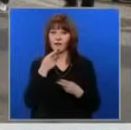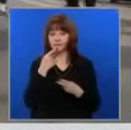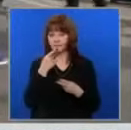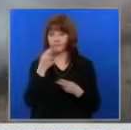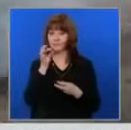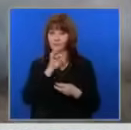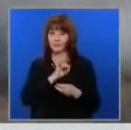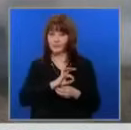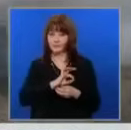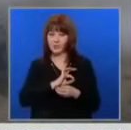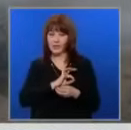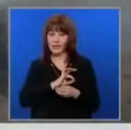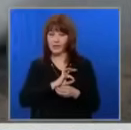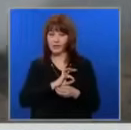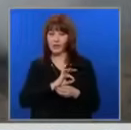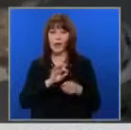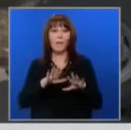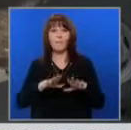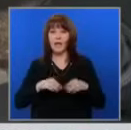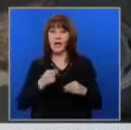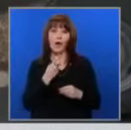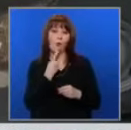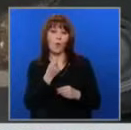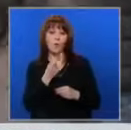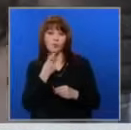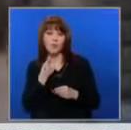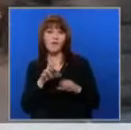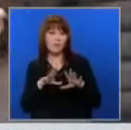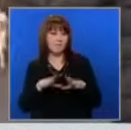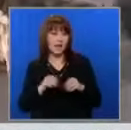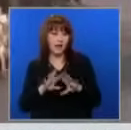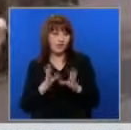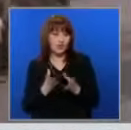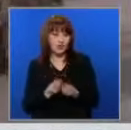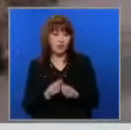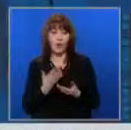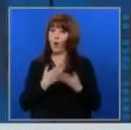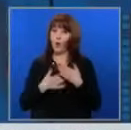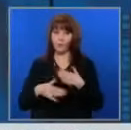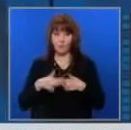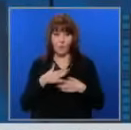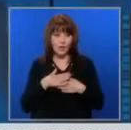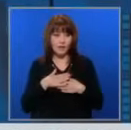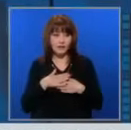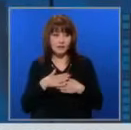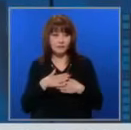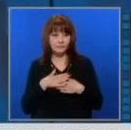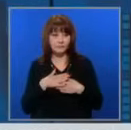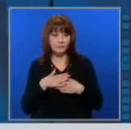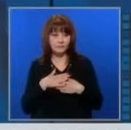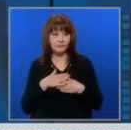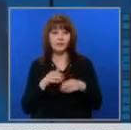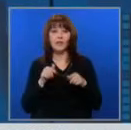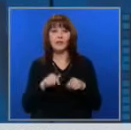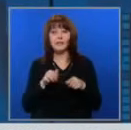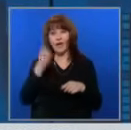постигнатия напредък. Приеха условията, приеха ставките, успокоиха се и